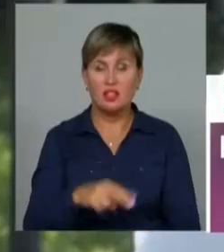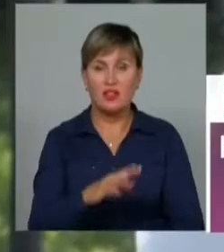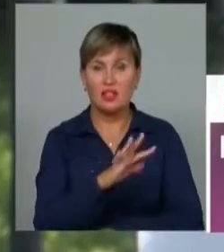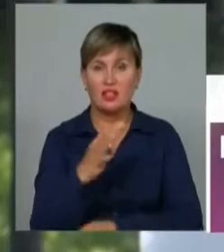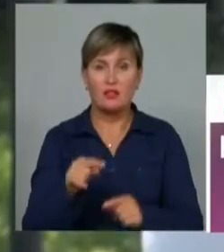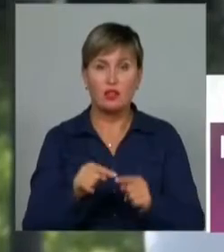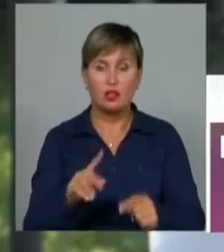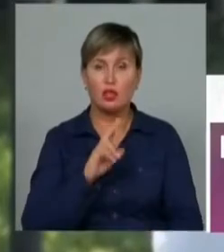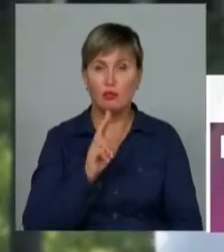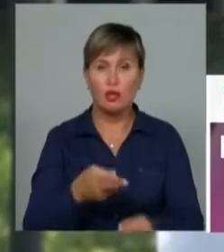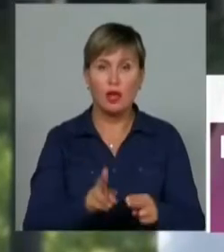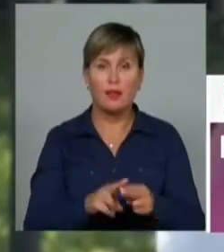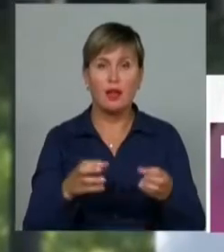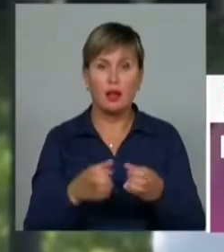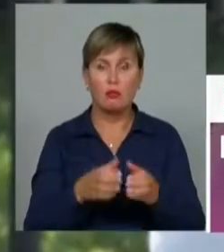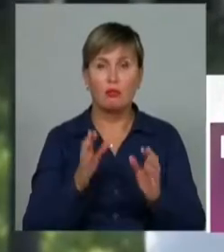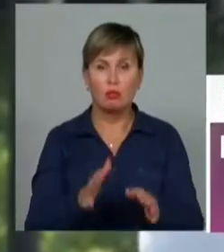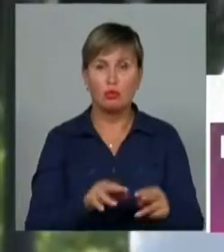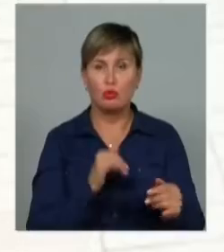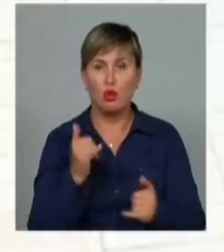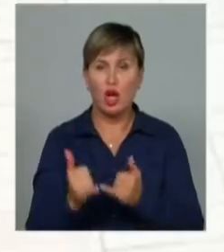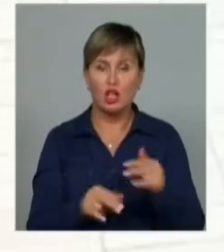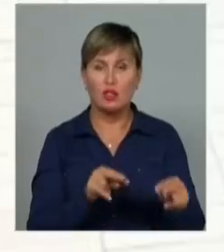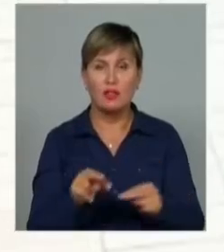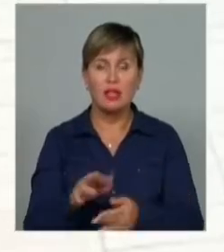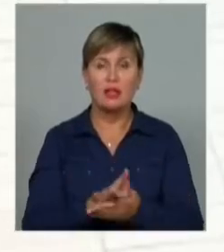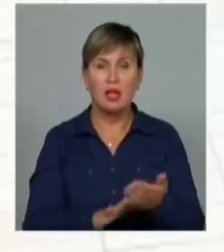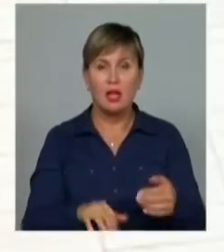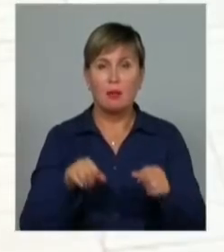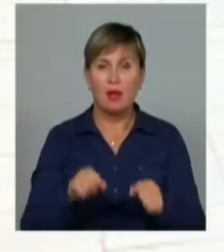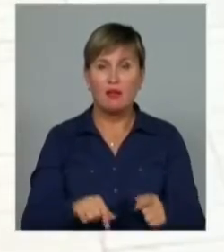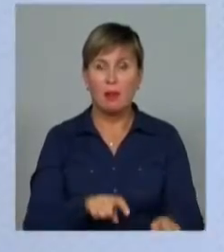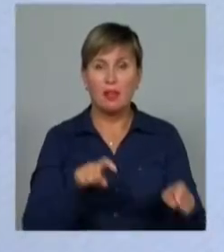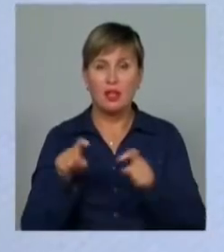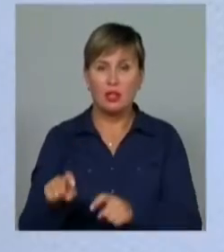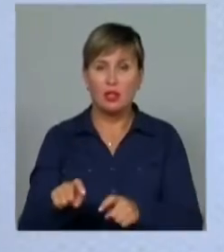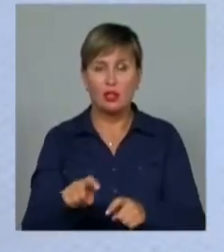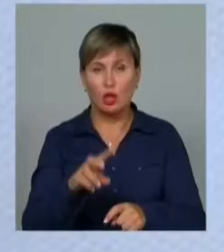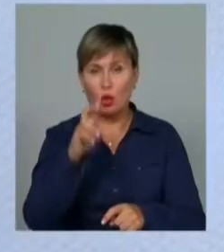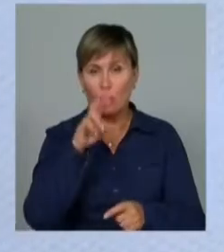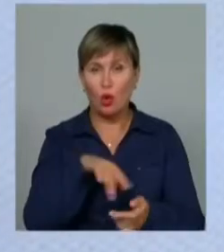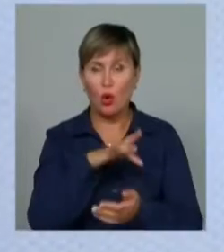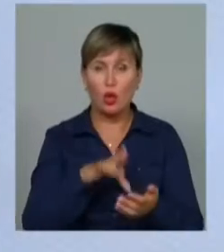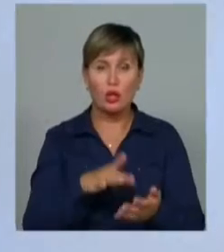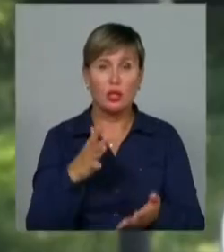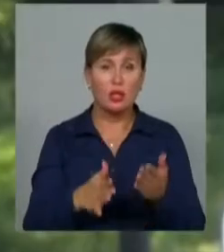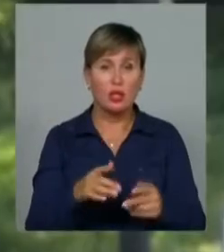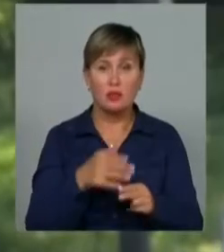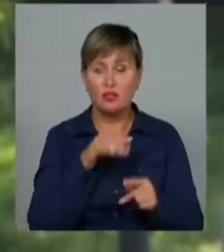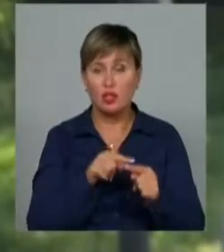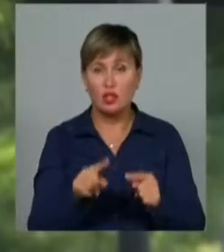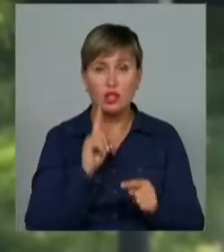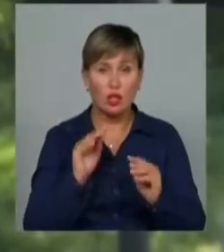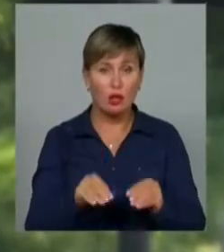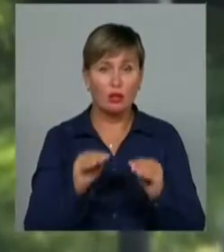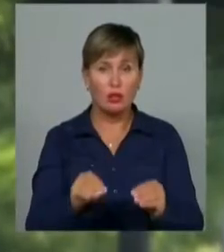В течение 2 лет эта компания будет за ними ухаживать. Далее права перейдут на баланс города. Если в течение указанного периода